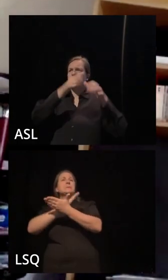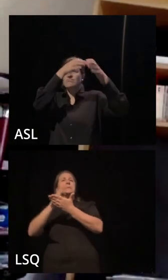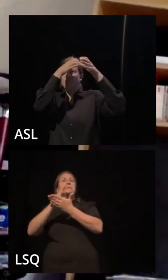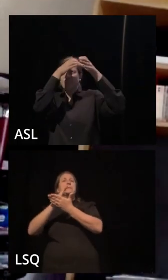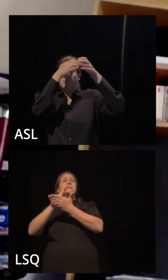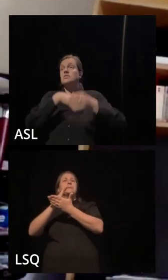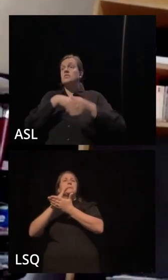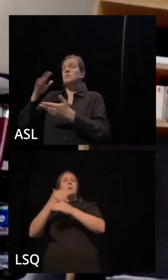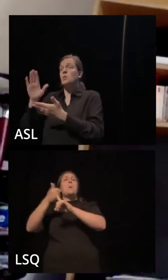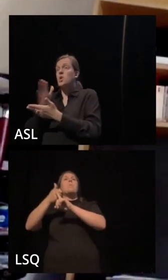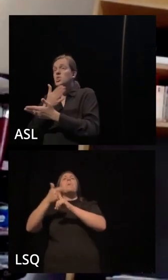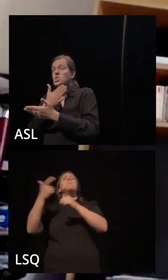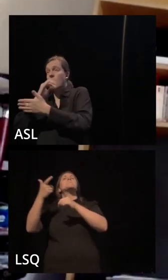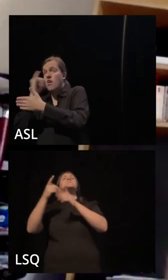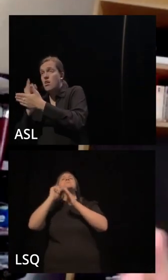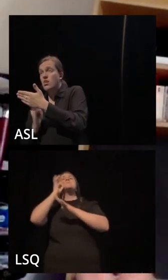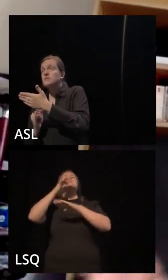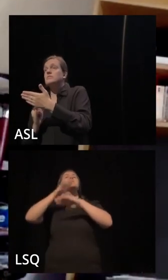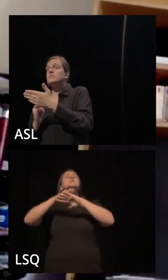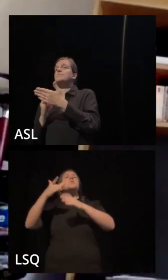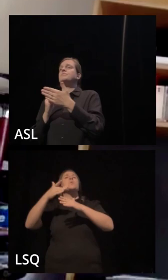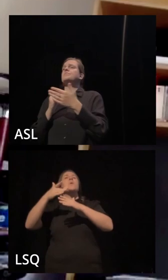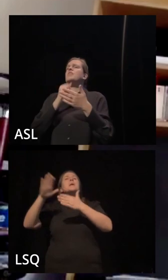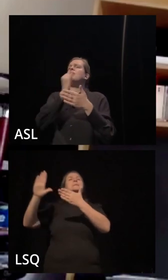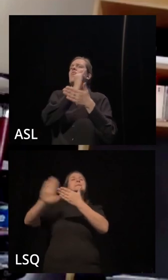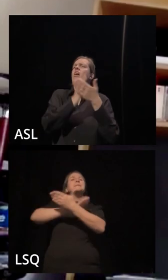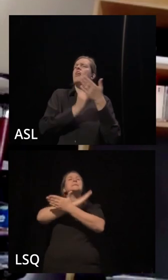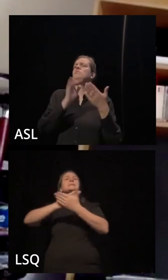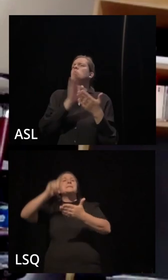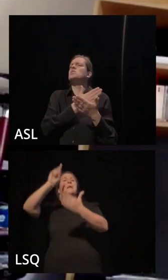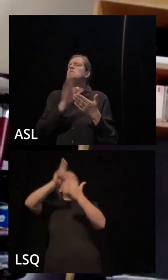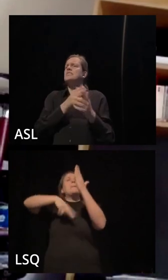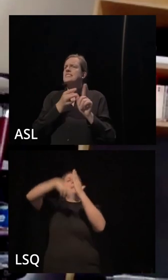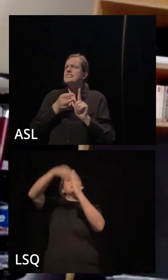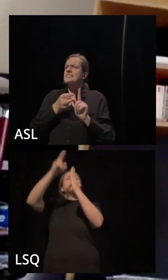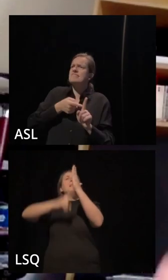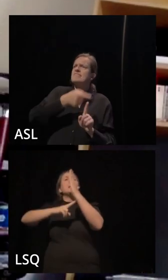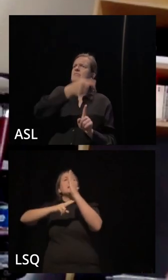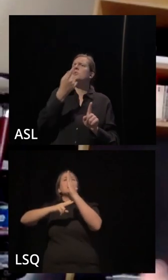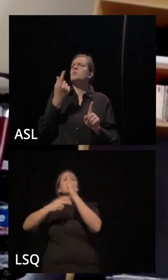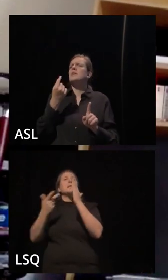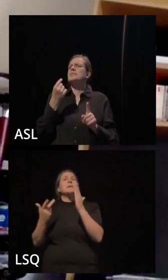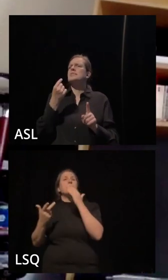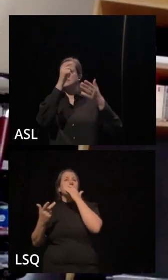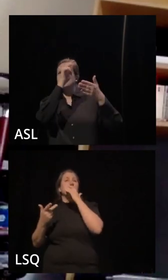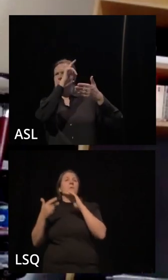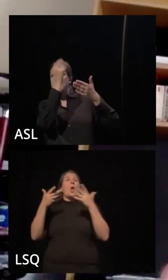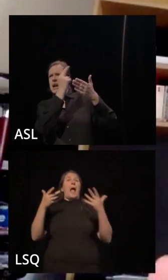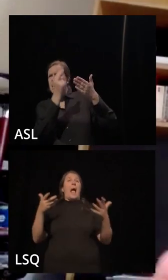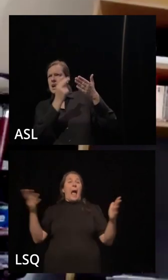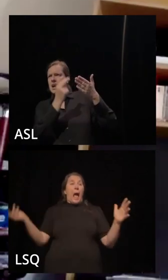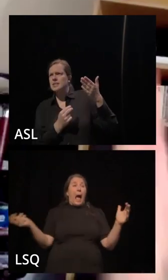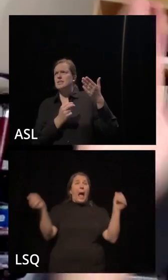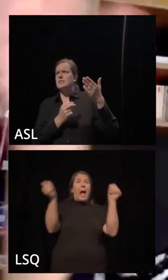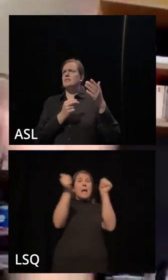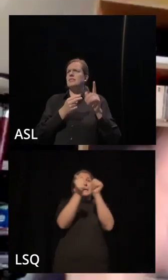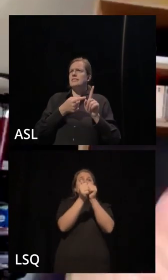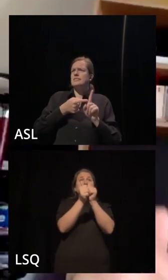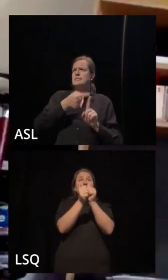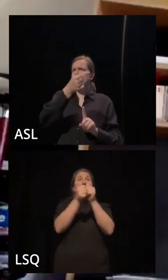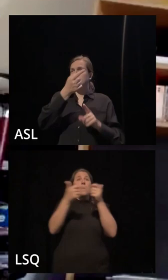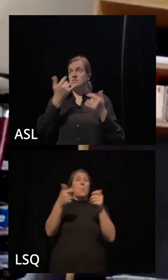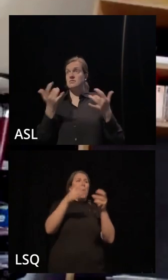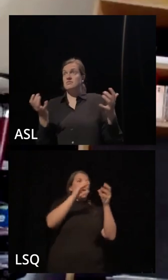sound painting. Et ensemble, ils font un opéra de la transition énergétique à partir